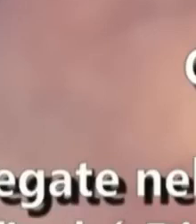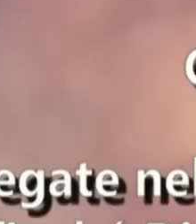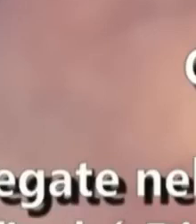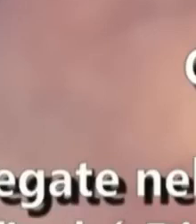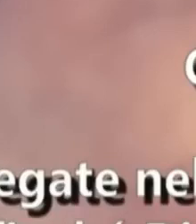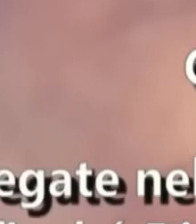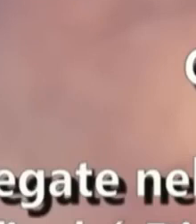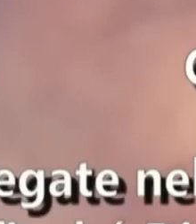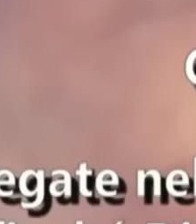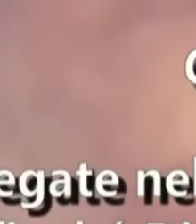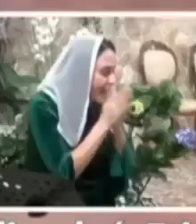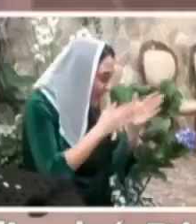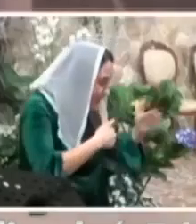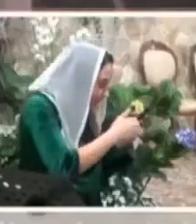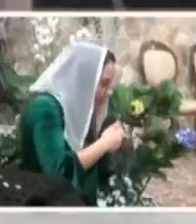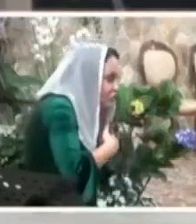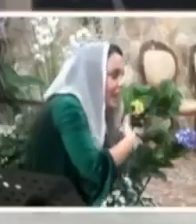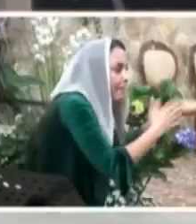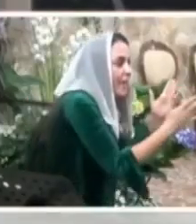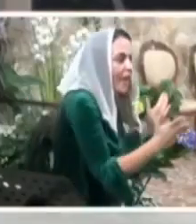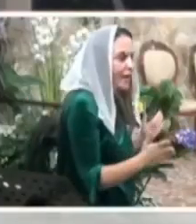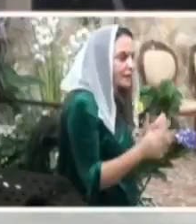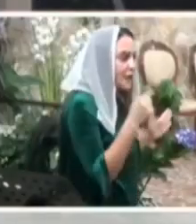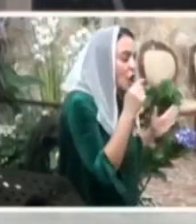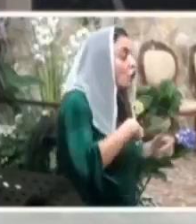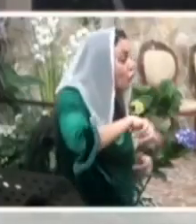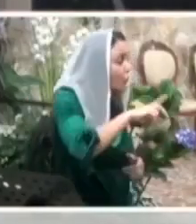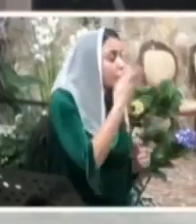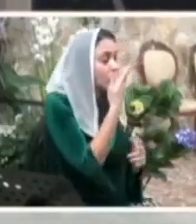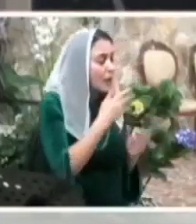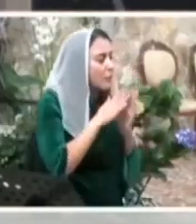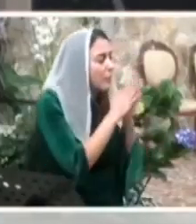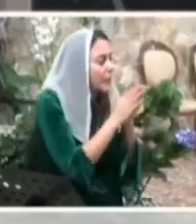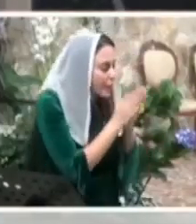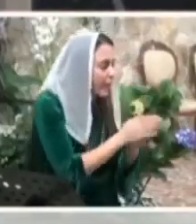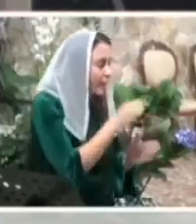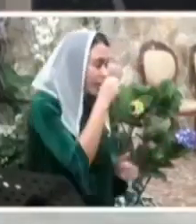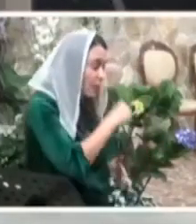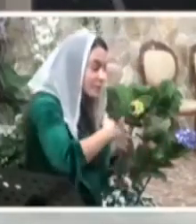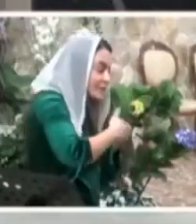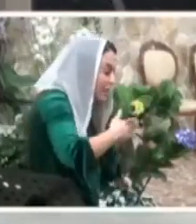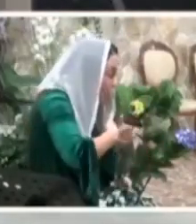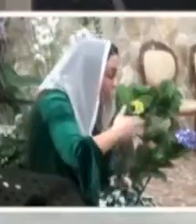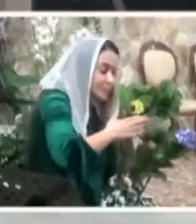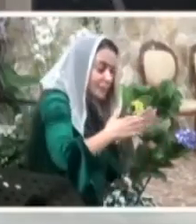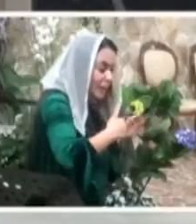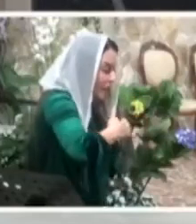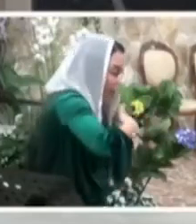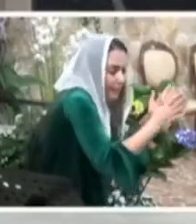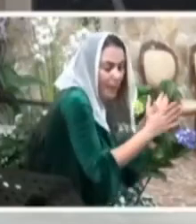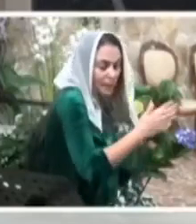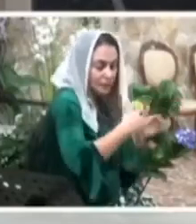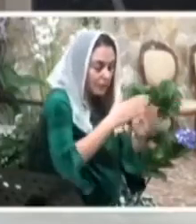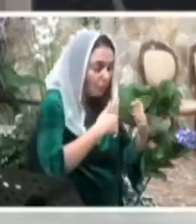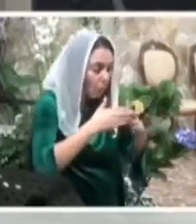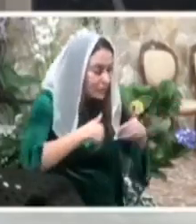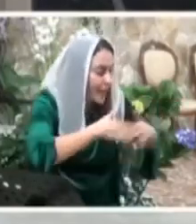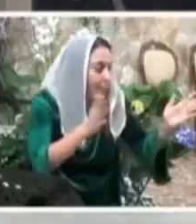Prega. Noi vogliamo pregare, fratelli, affinché delle porte possano